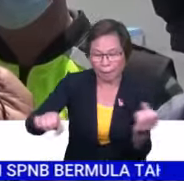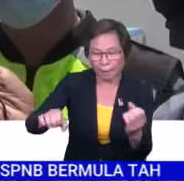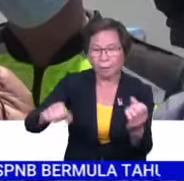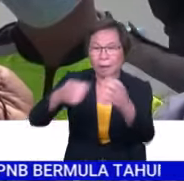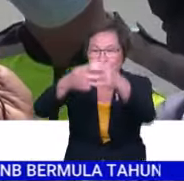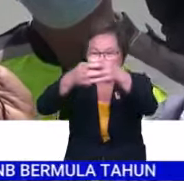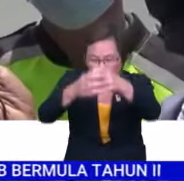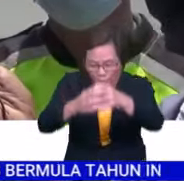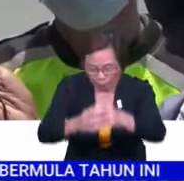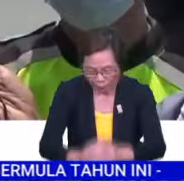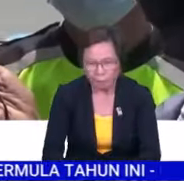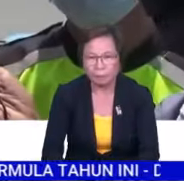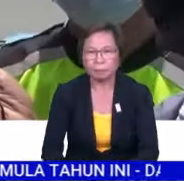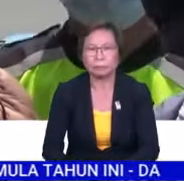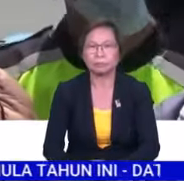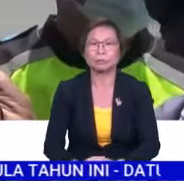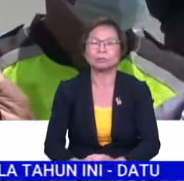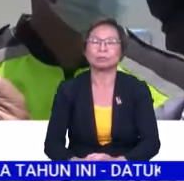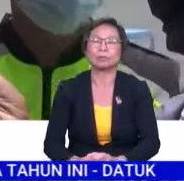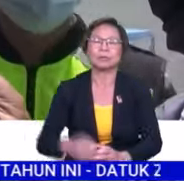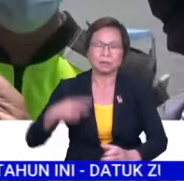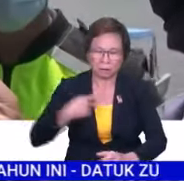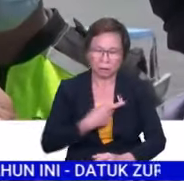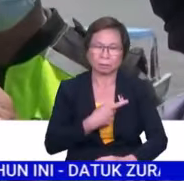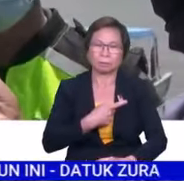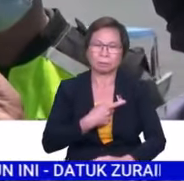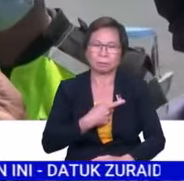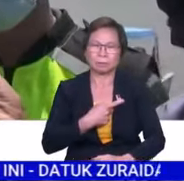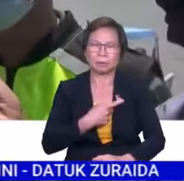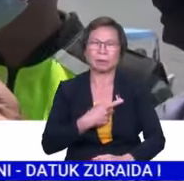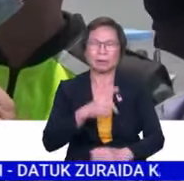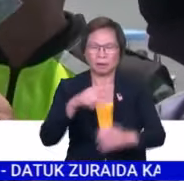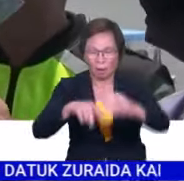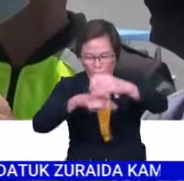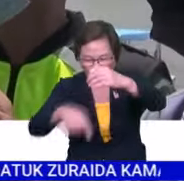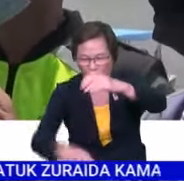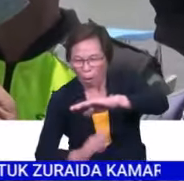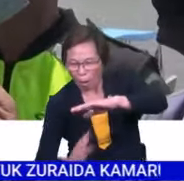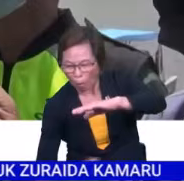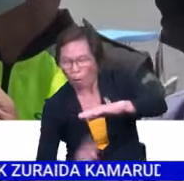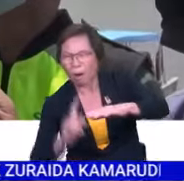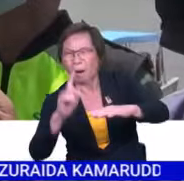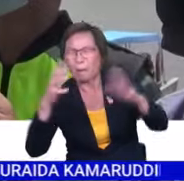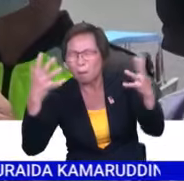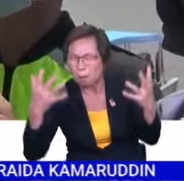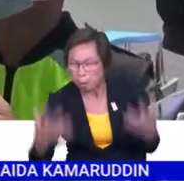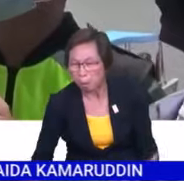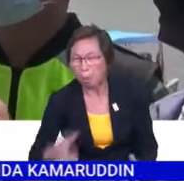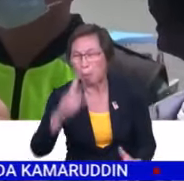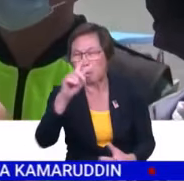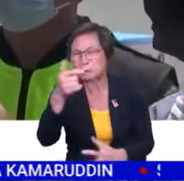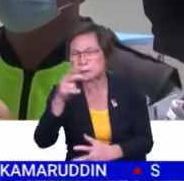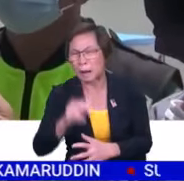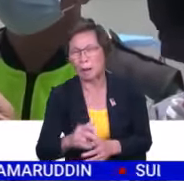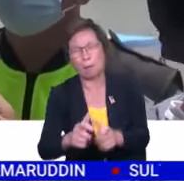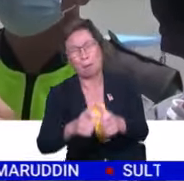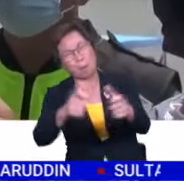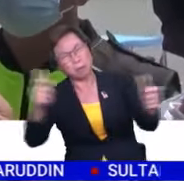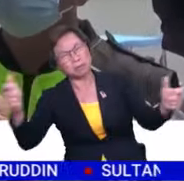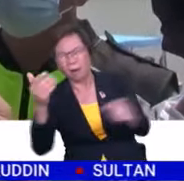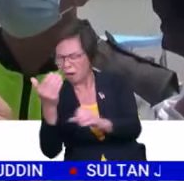Ini yang klaim yang pertama tu. Kita kena benda tu berapa tan kat bawah tu. Bukan benda yang kecil, jadi